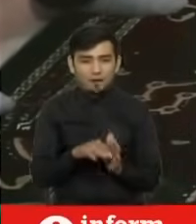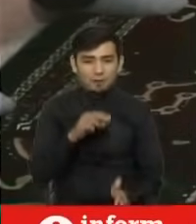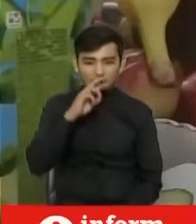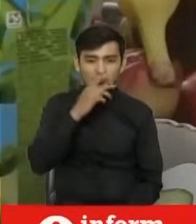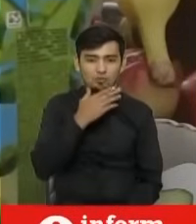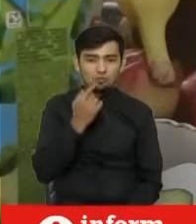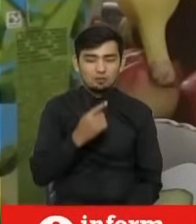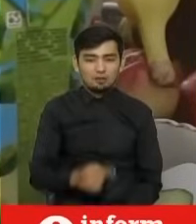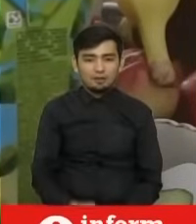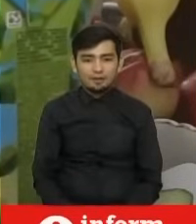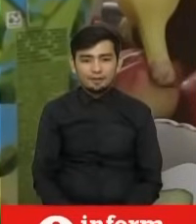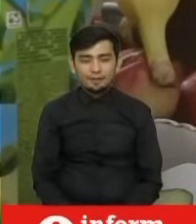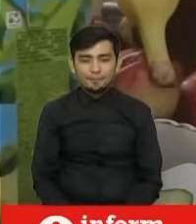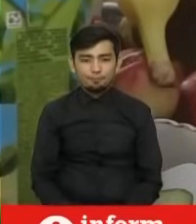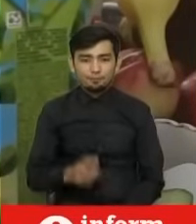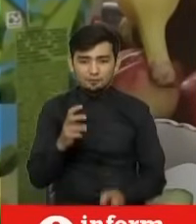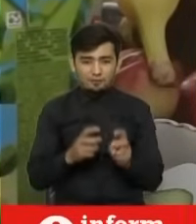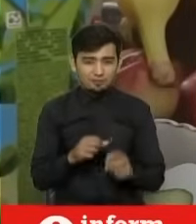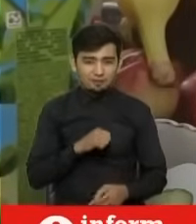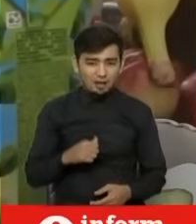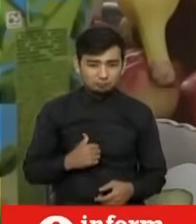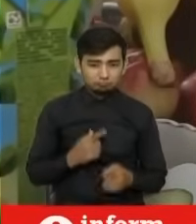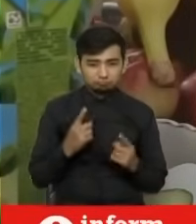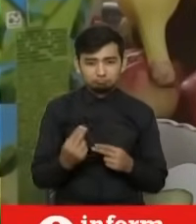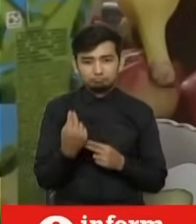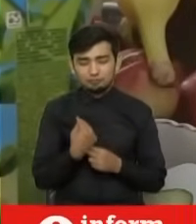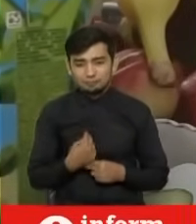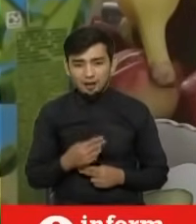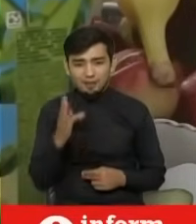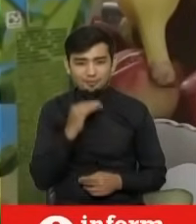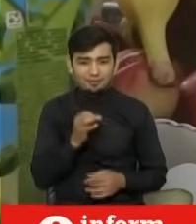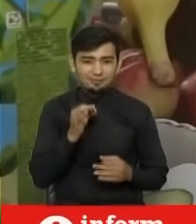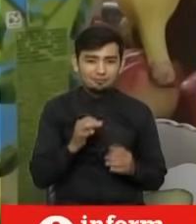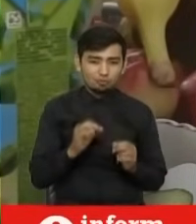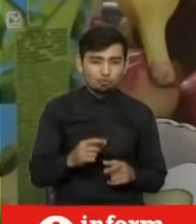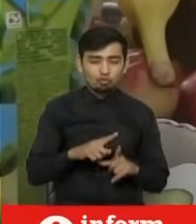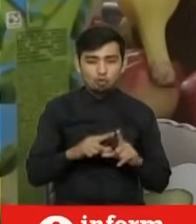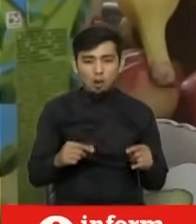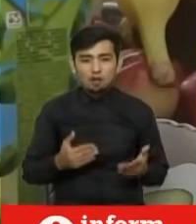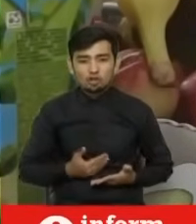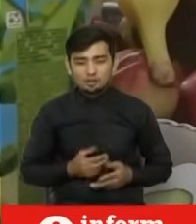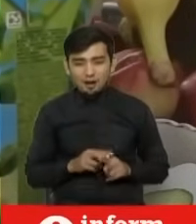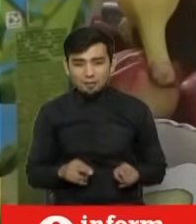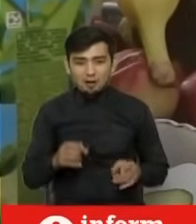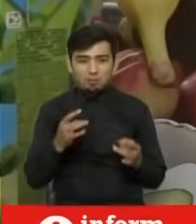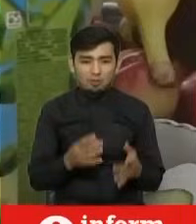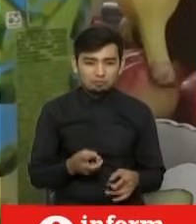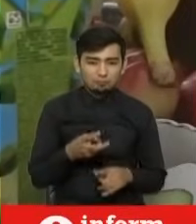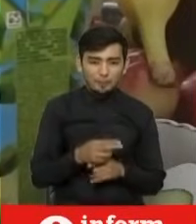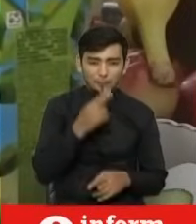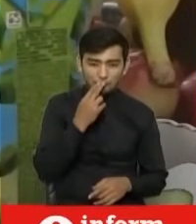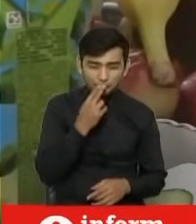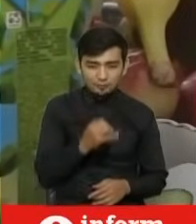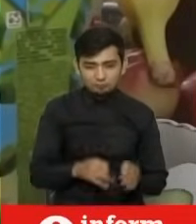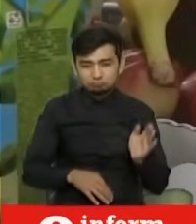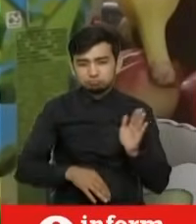не ошиблась завод н завод - Это самый настоящий воспитатель можно сказать проходишь школу жизни ведь обычно приходят юными а